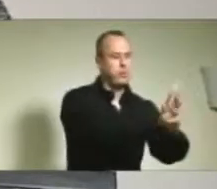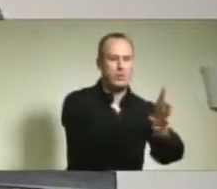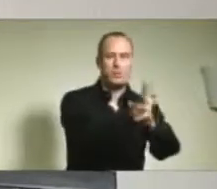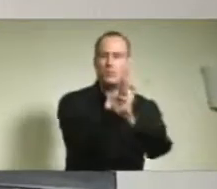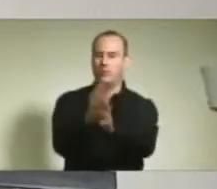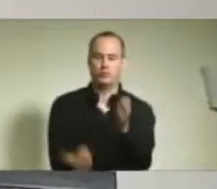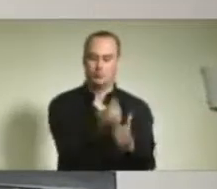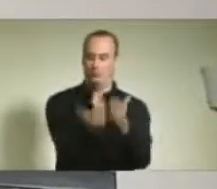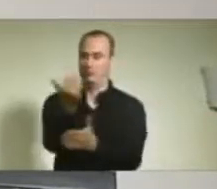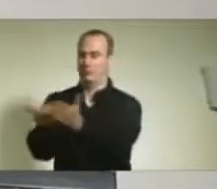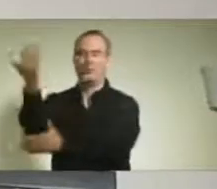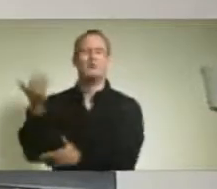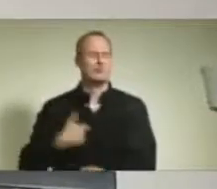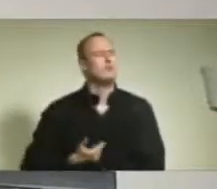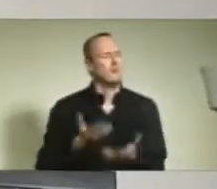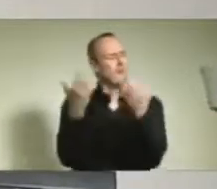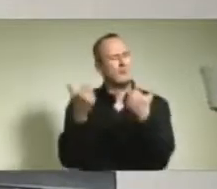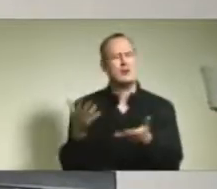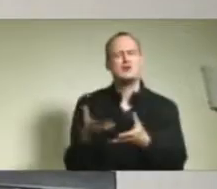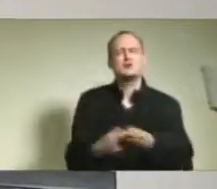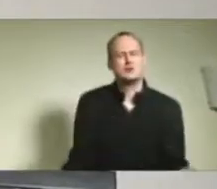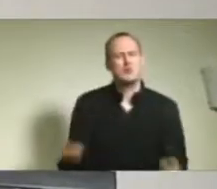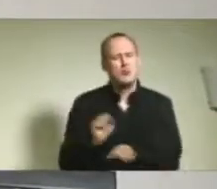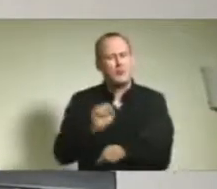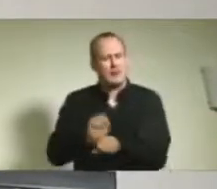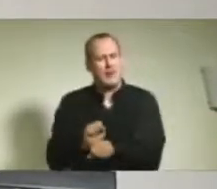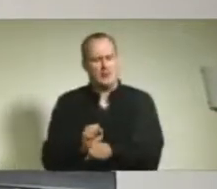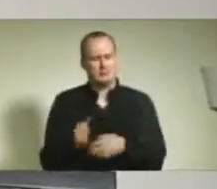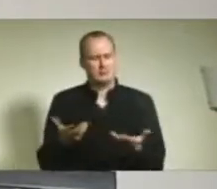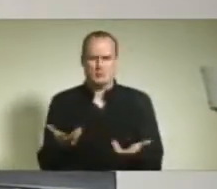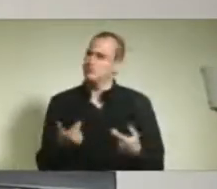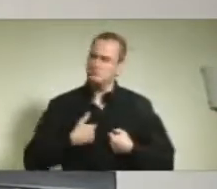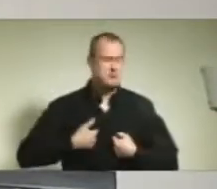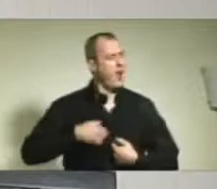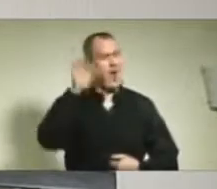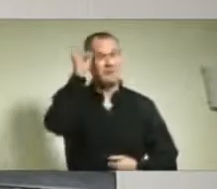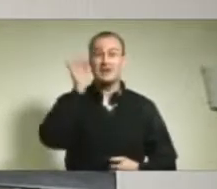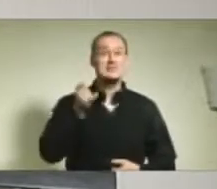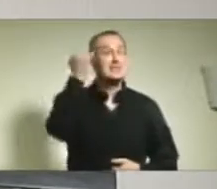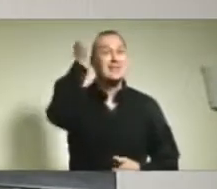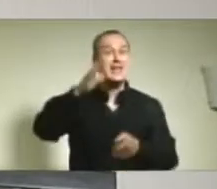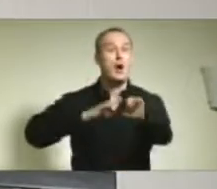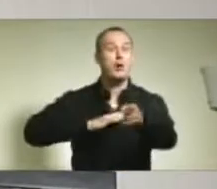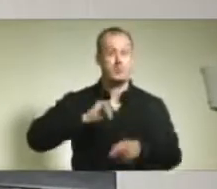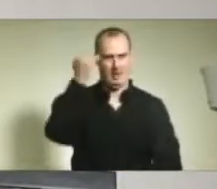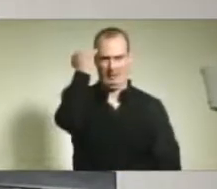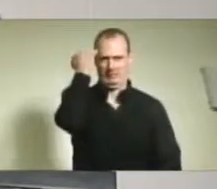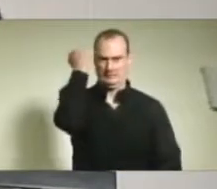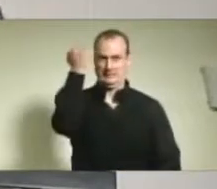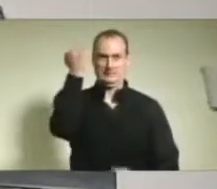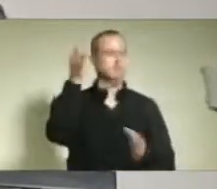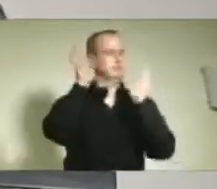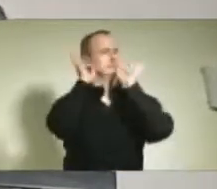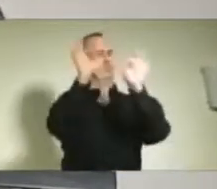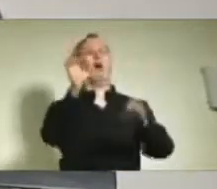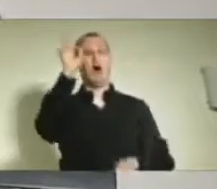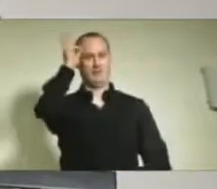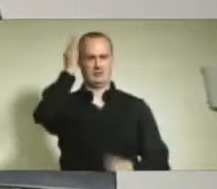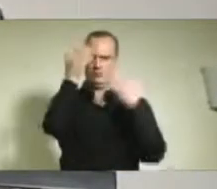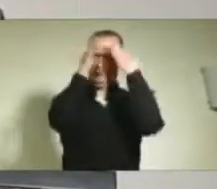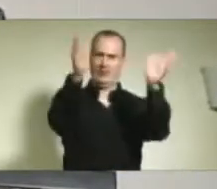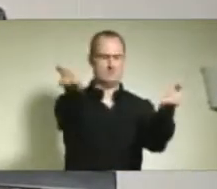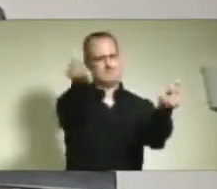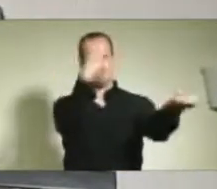si vous en avez, on est preneur en France. Et puis, je vous souhaite beaucoup de réussite. J'espère que cette